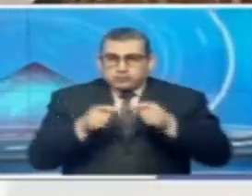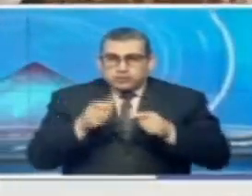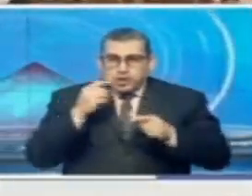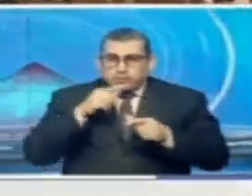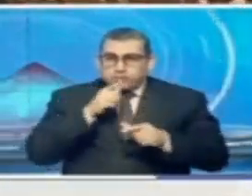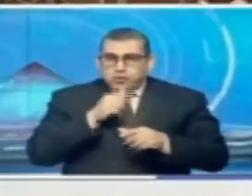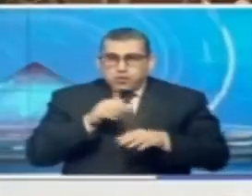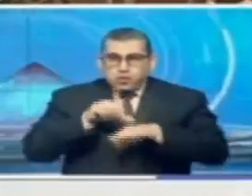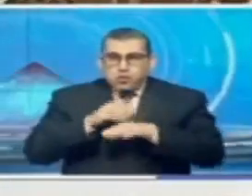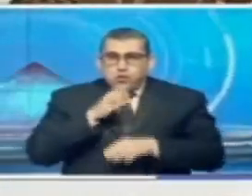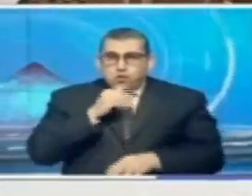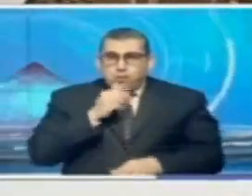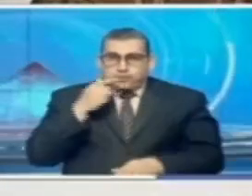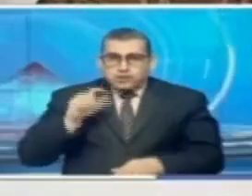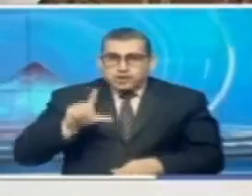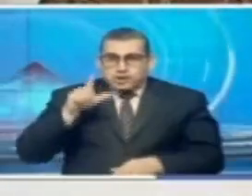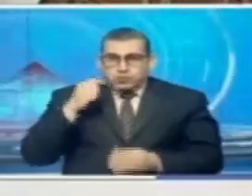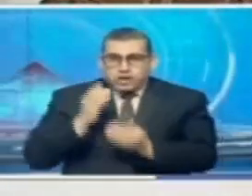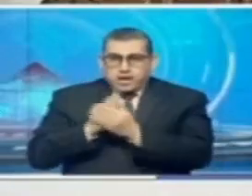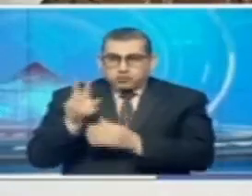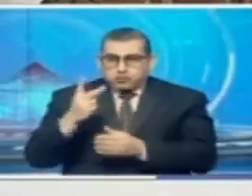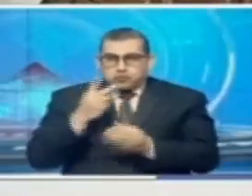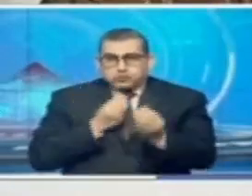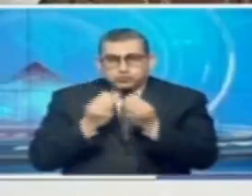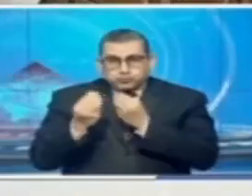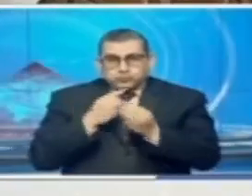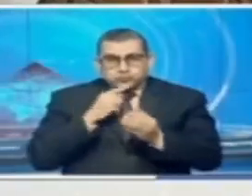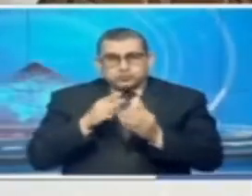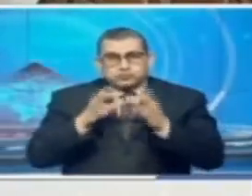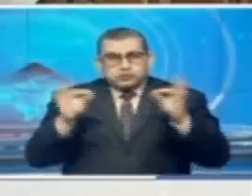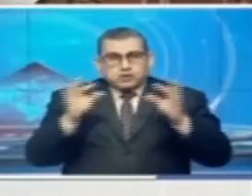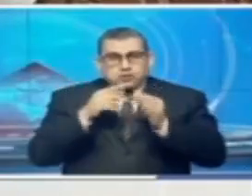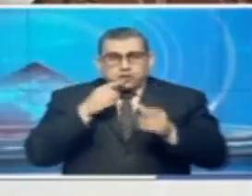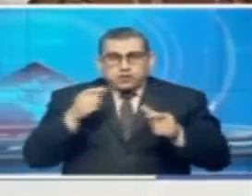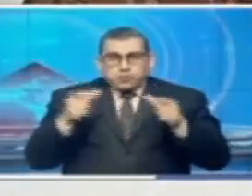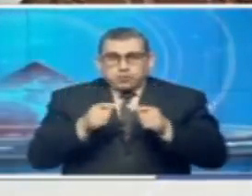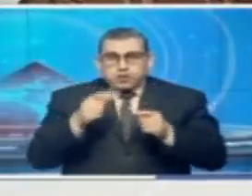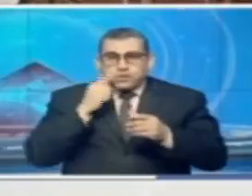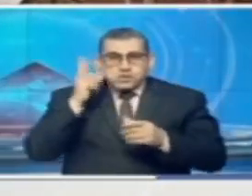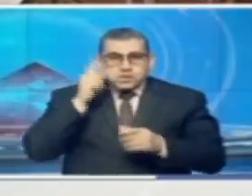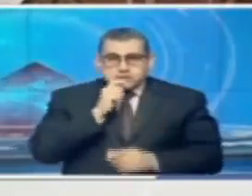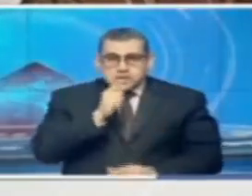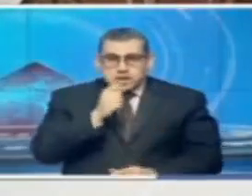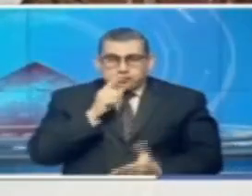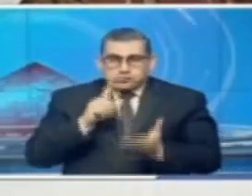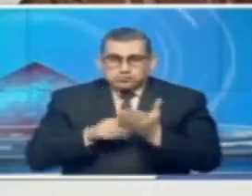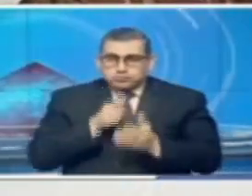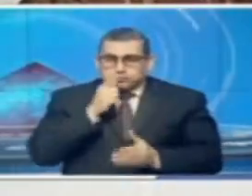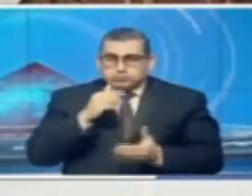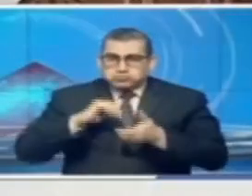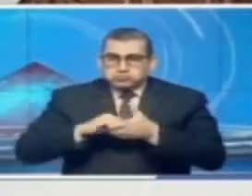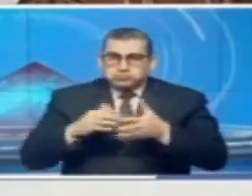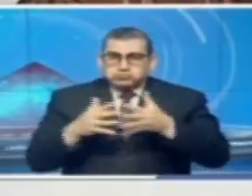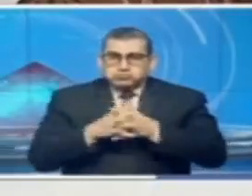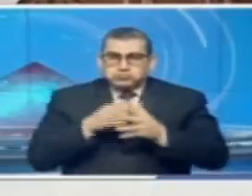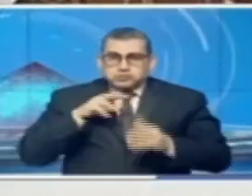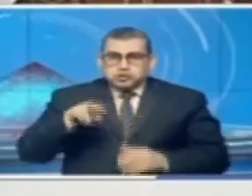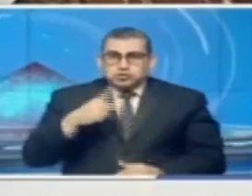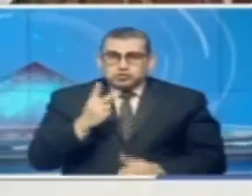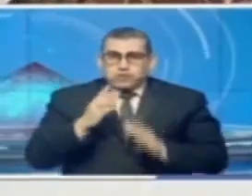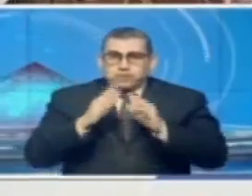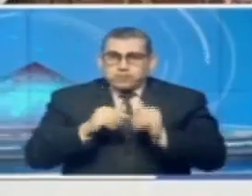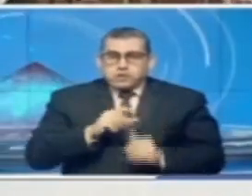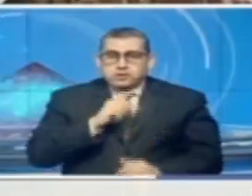والتي عقدت في مسقط برئاسة وزيري الخارجية، كما تم خلال المؤتمر الصحفي التأكيد على عمق العلاقات الثنائية